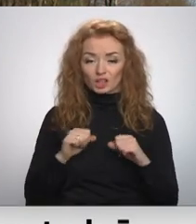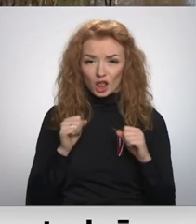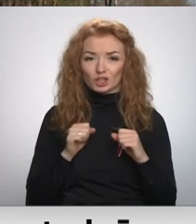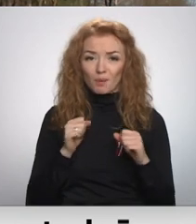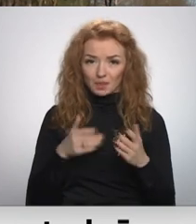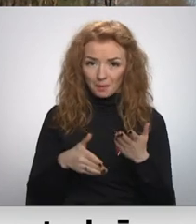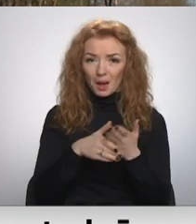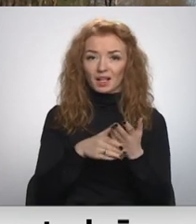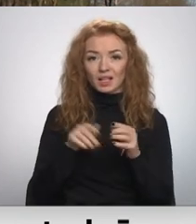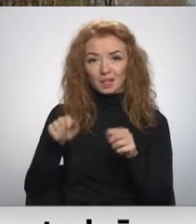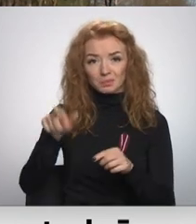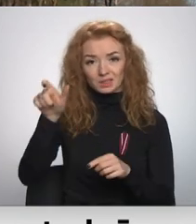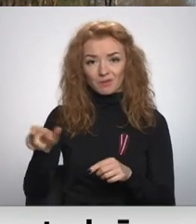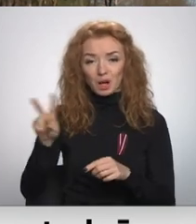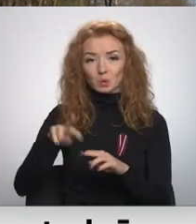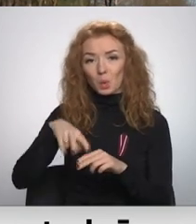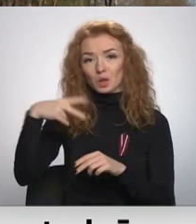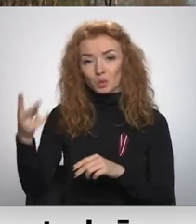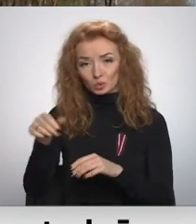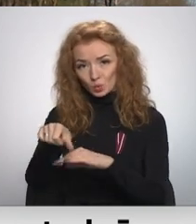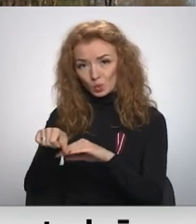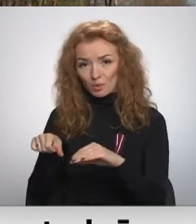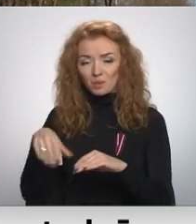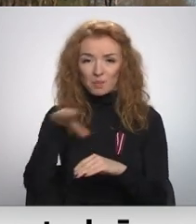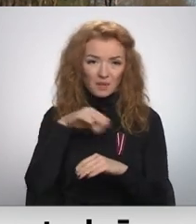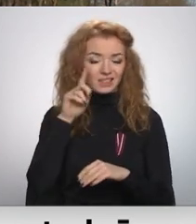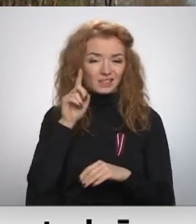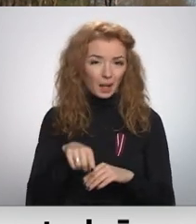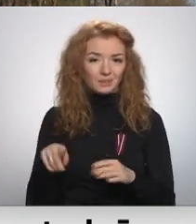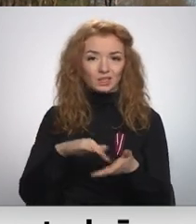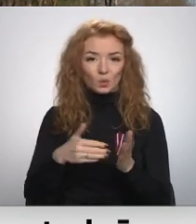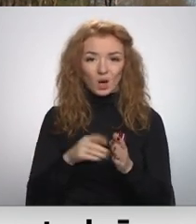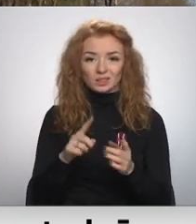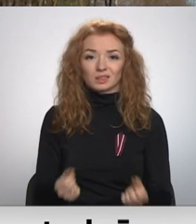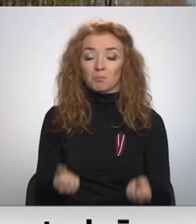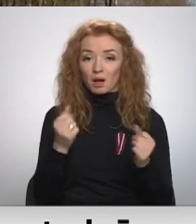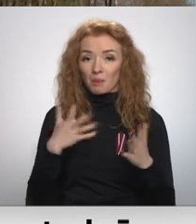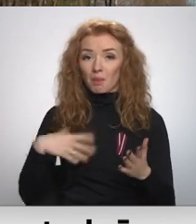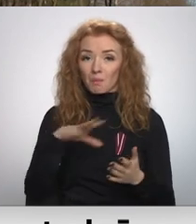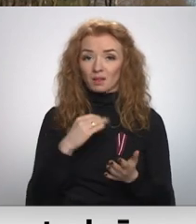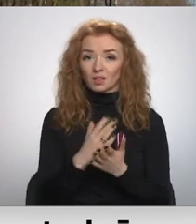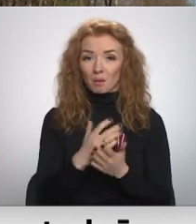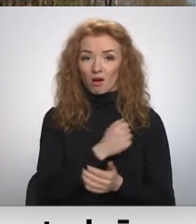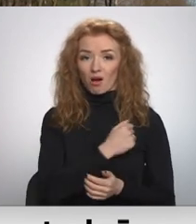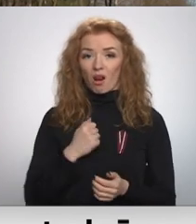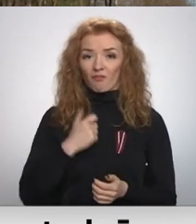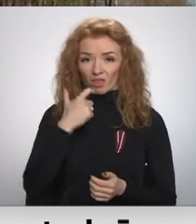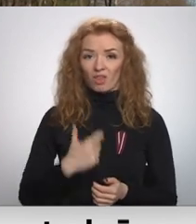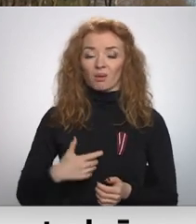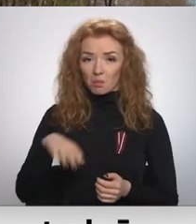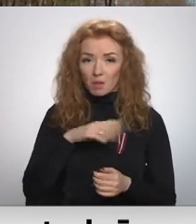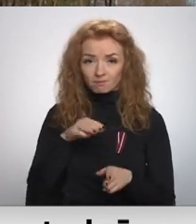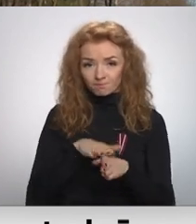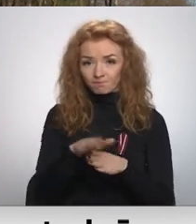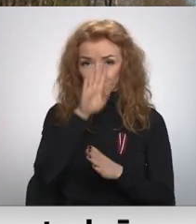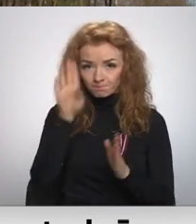tur otrā robežas pusē. Mēs zinām, cik slikta ir viņu situācija, bet mēs esam karavīri un pildām likumus. Esam te, lai darītu